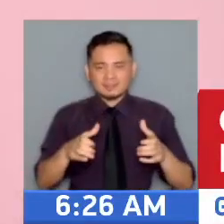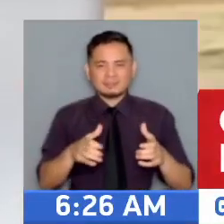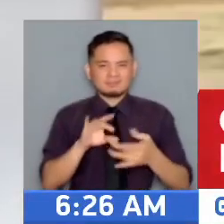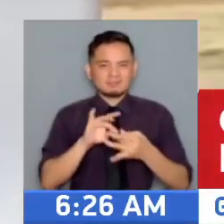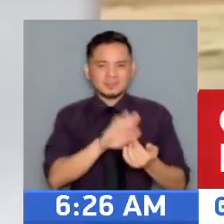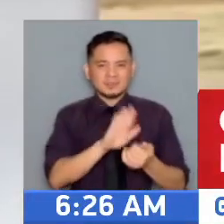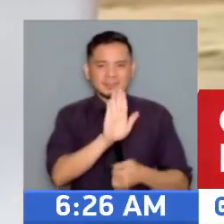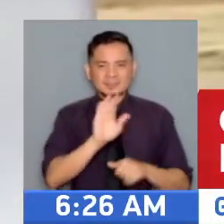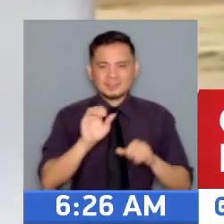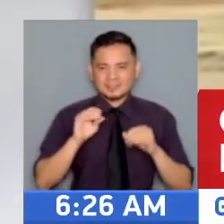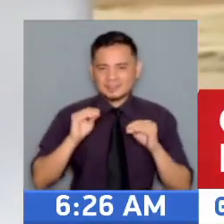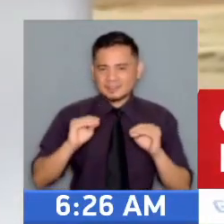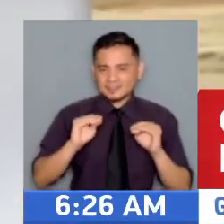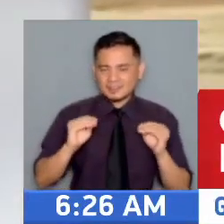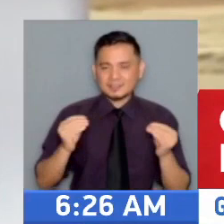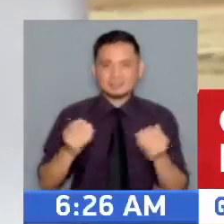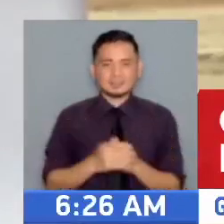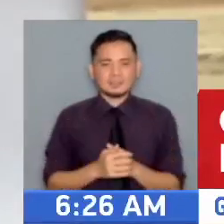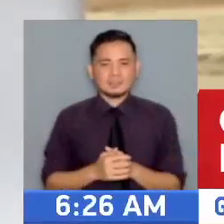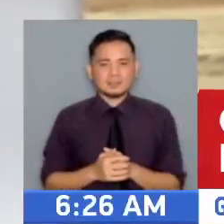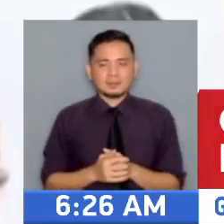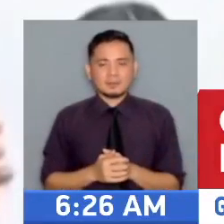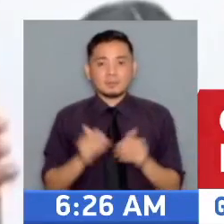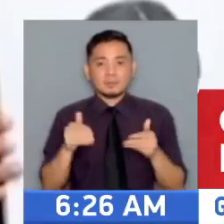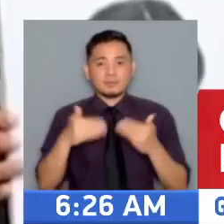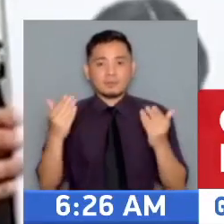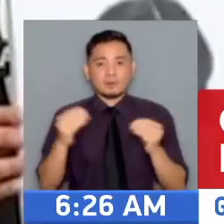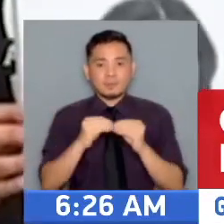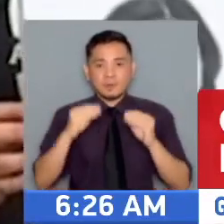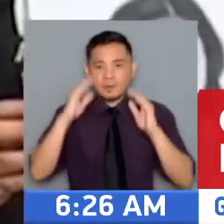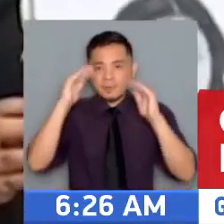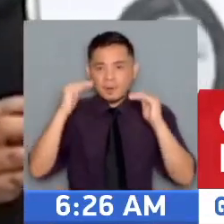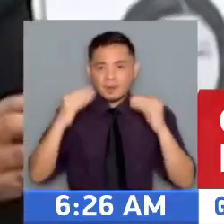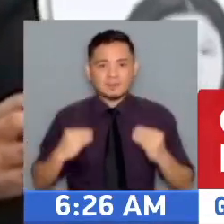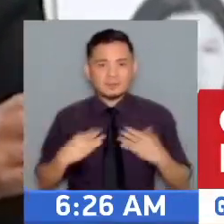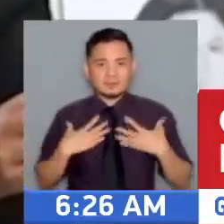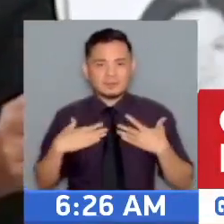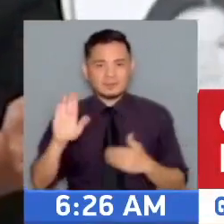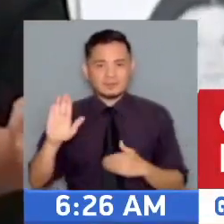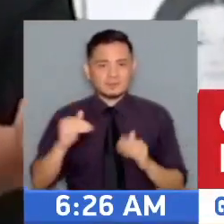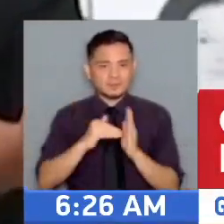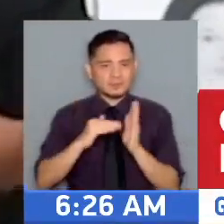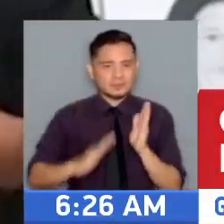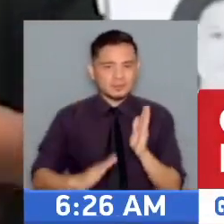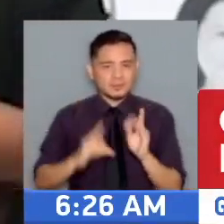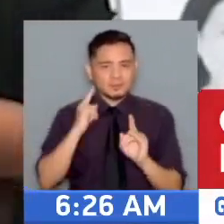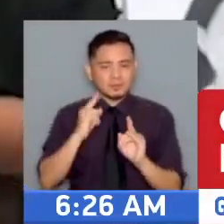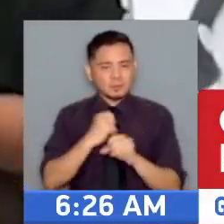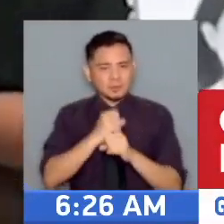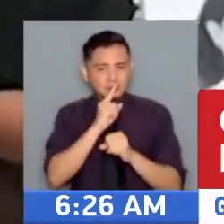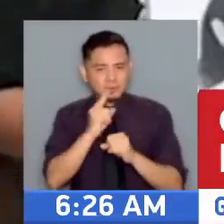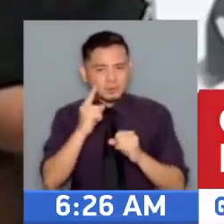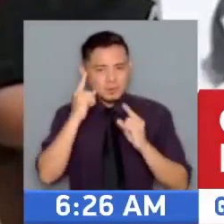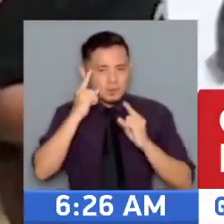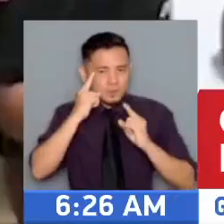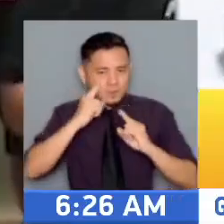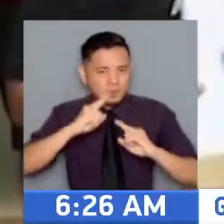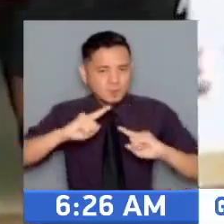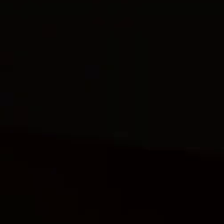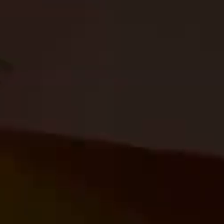niya raw maghati ng pag-asa at inspirasyon sa kanyang mga estudyante para lalo silang magpursigi sa buhay.